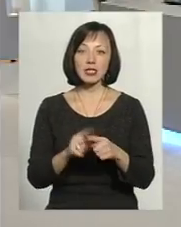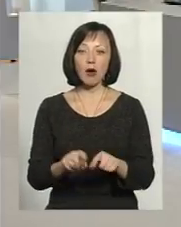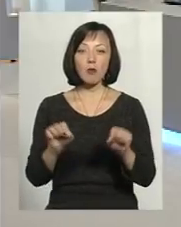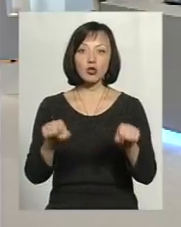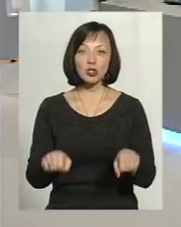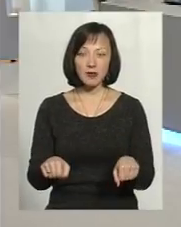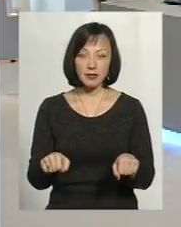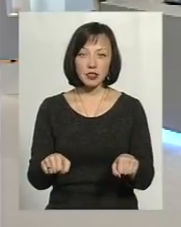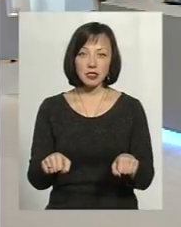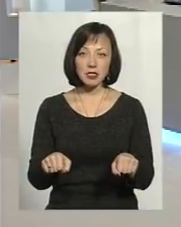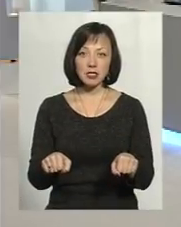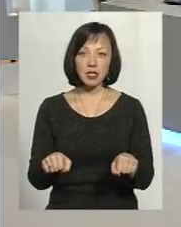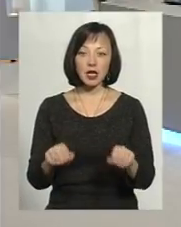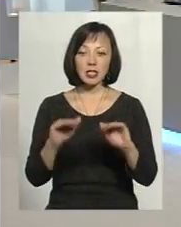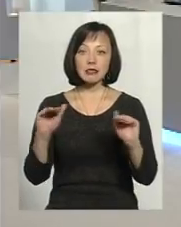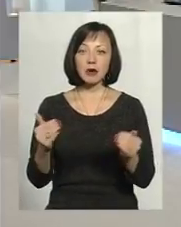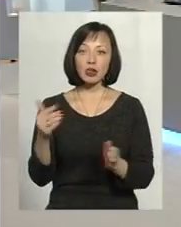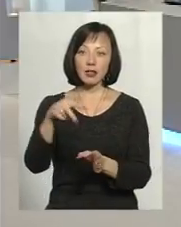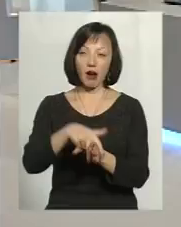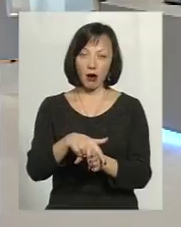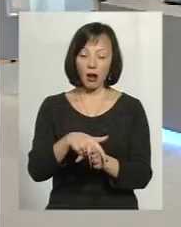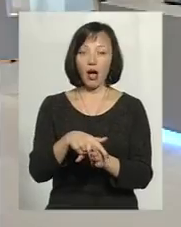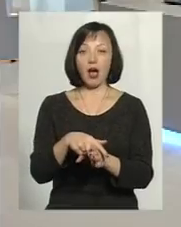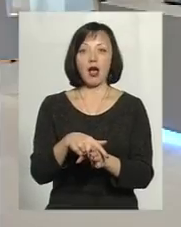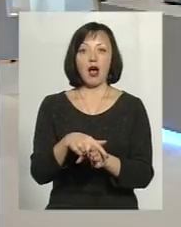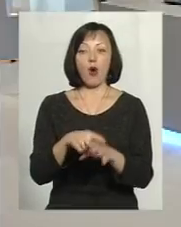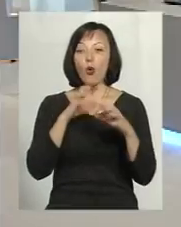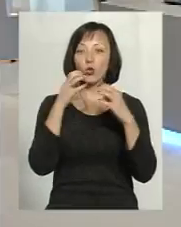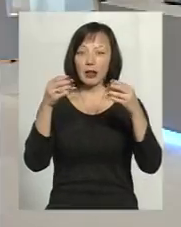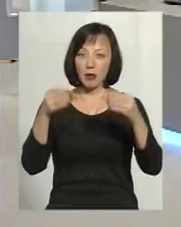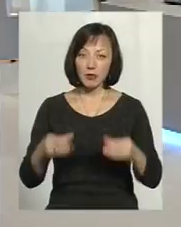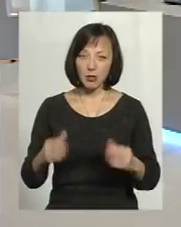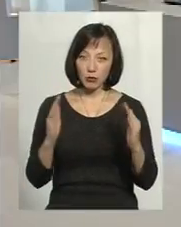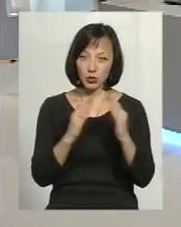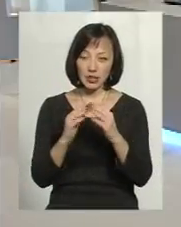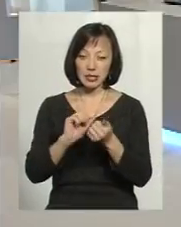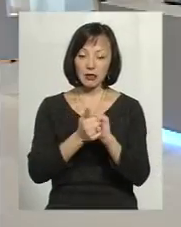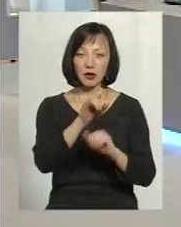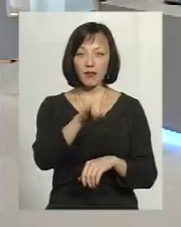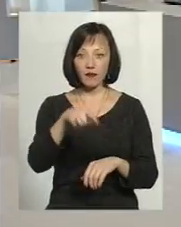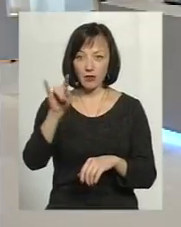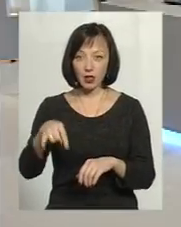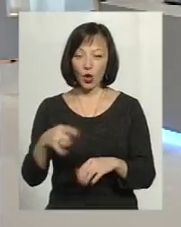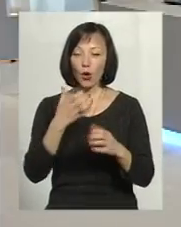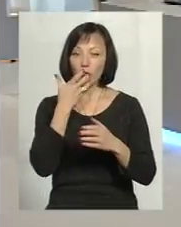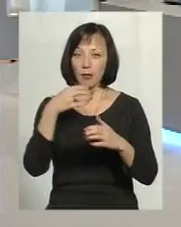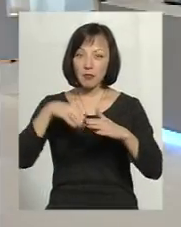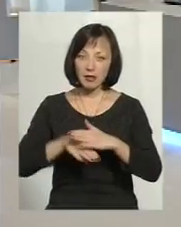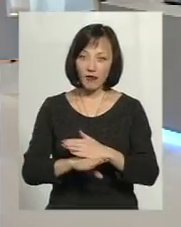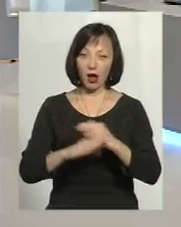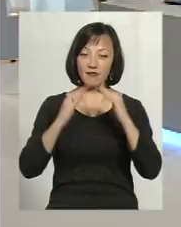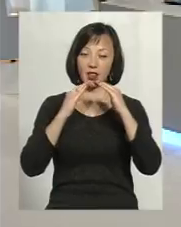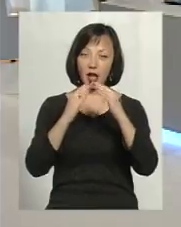можливість, скажімо, да, зменшити тягар на кишеню. Утеплення будинків, заміна вікон, утеплення підвалів, утеплення